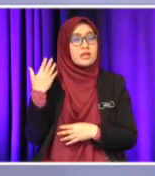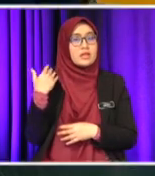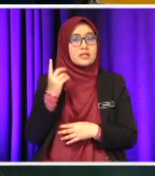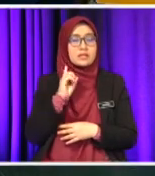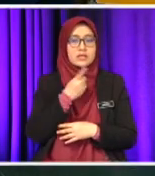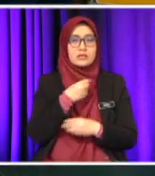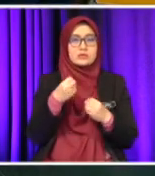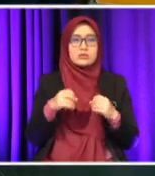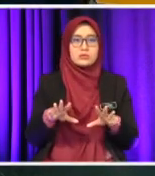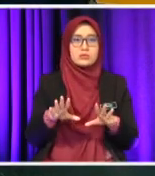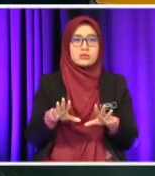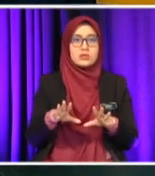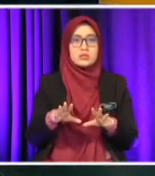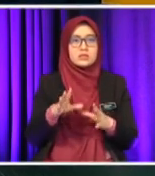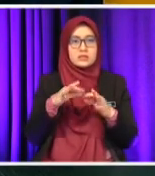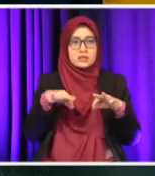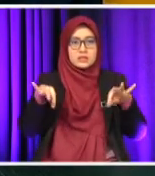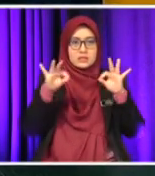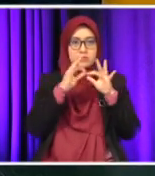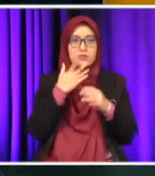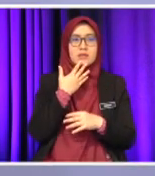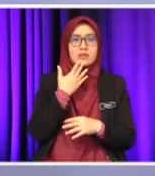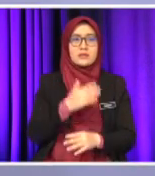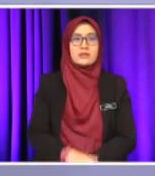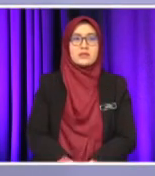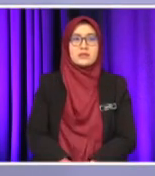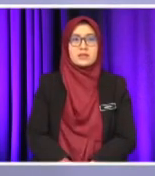kan yang mana paling berkenan di hati